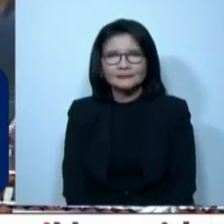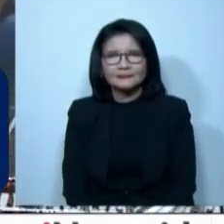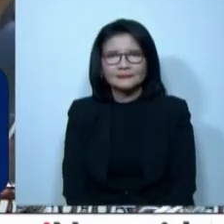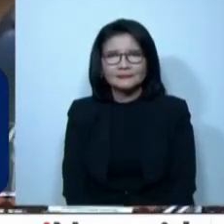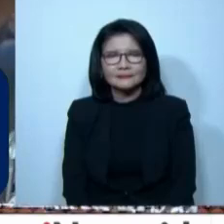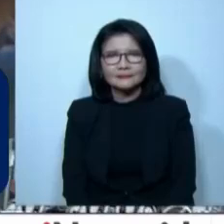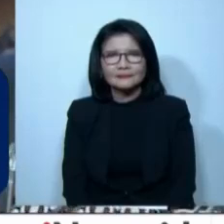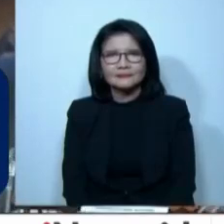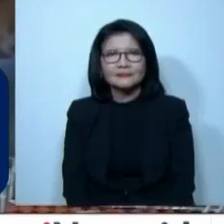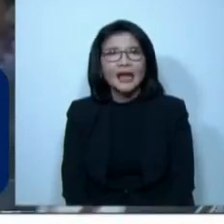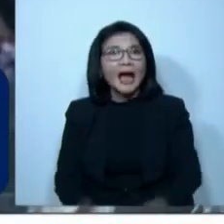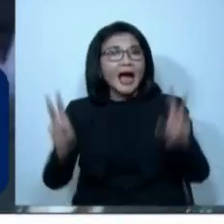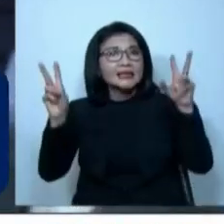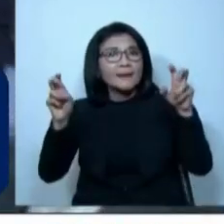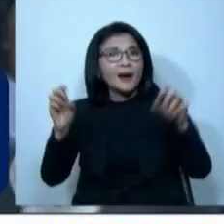dahulu